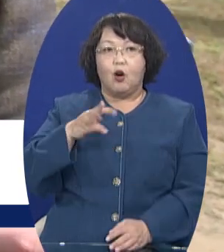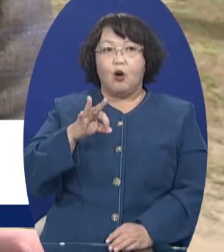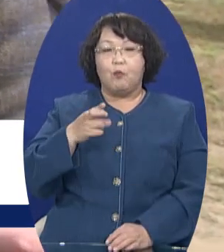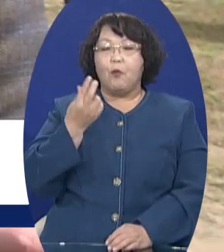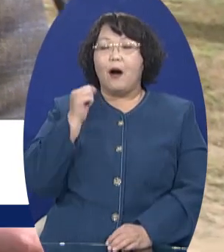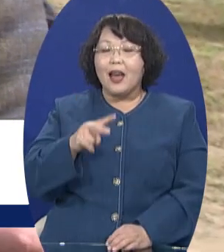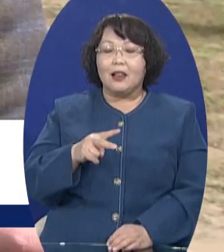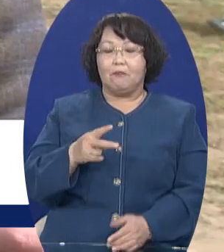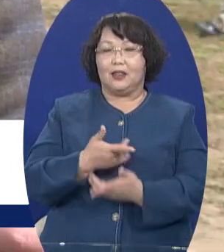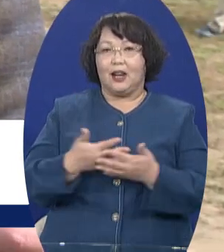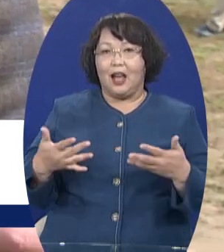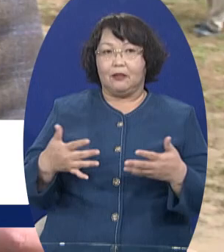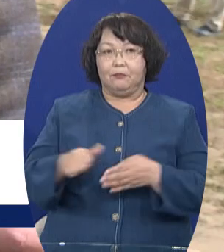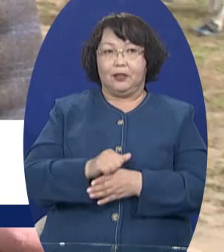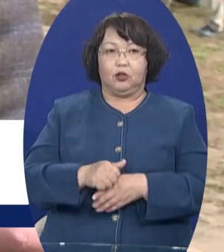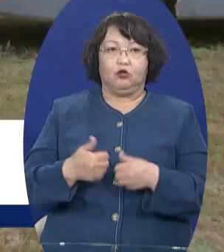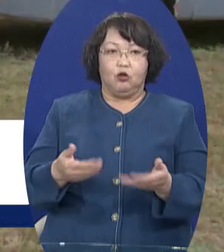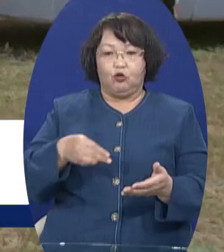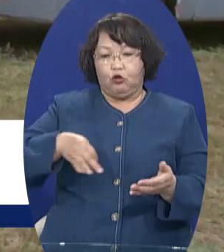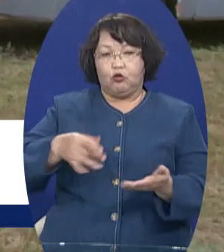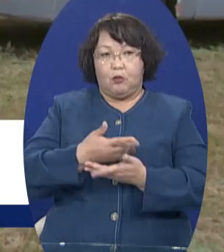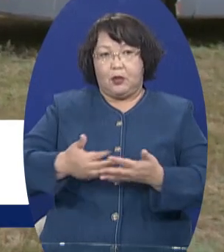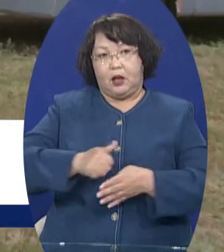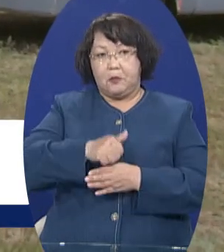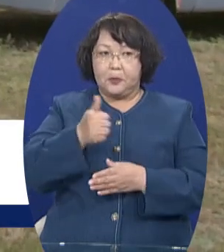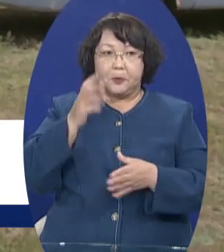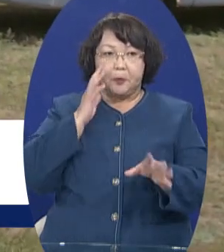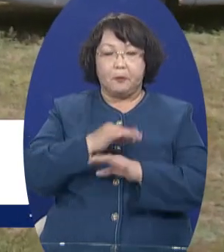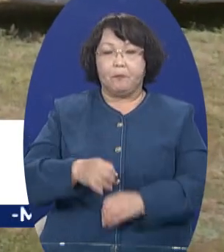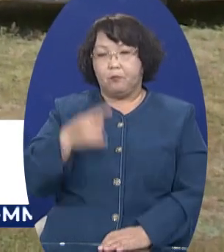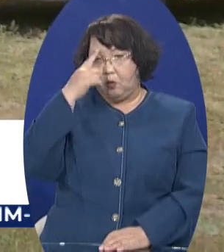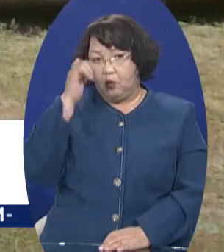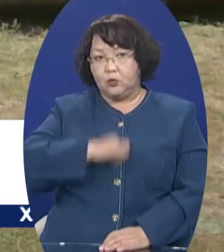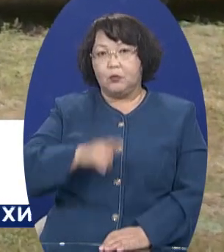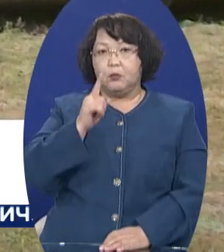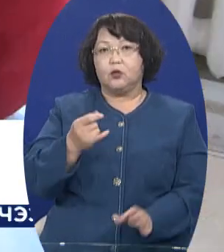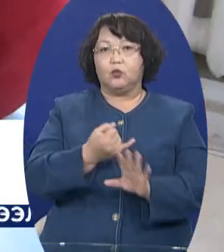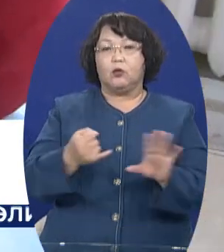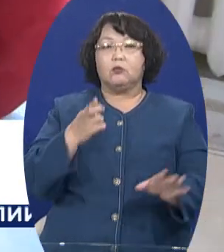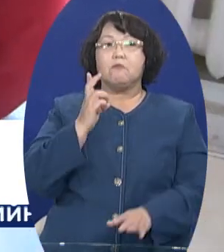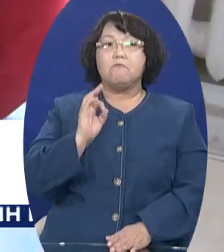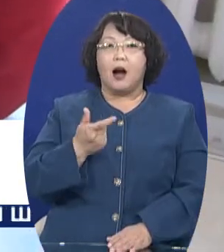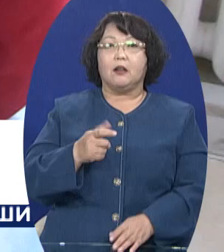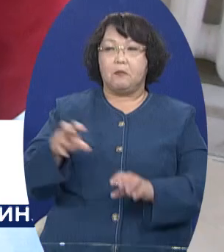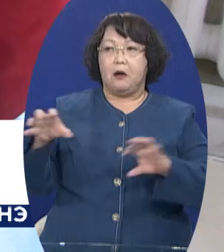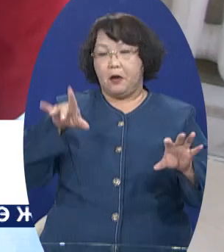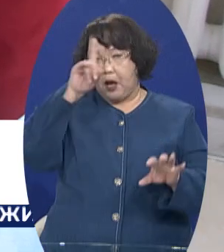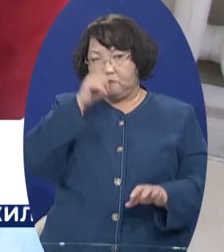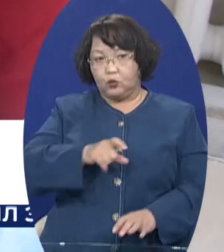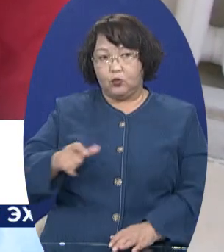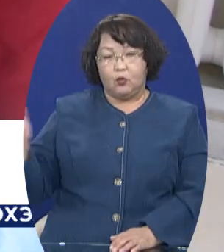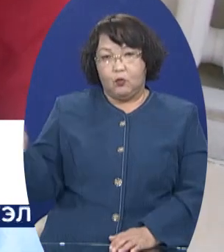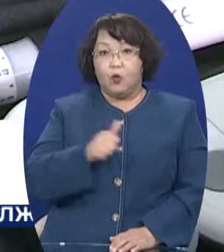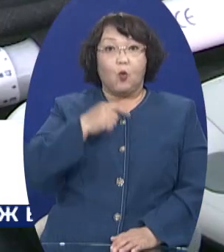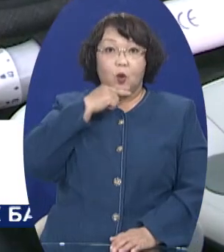мэндийн байгууллагын сөрөн төлөвлөгч газар та хамтар зохион байгуулж байгаа. Монгол улс 1600 гаруй багтай. Багийн эмч бүрээ ийм улаан цүнхтэй